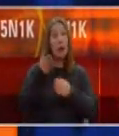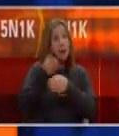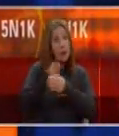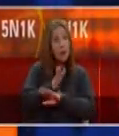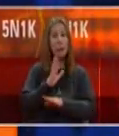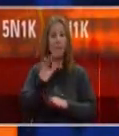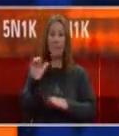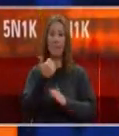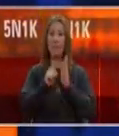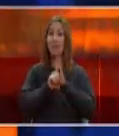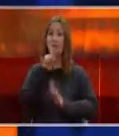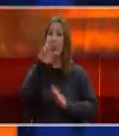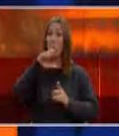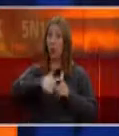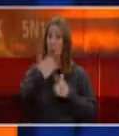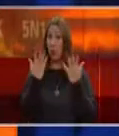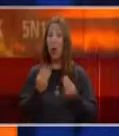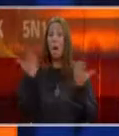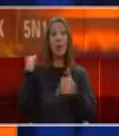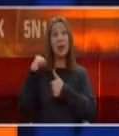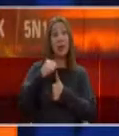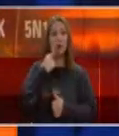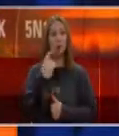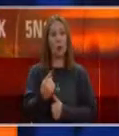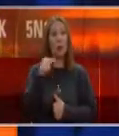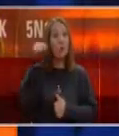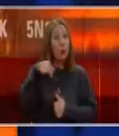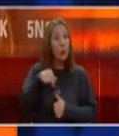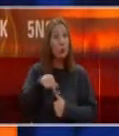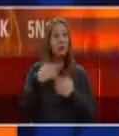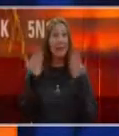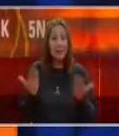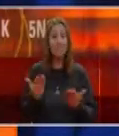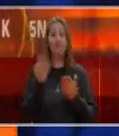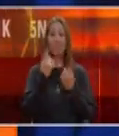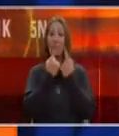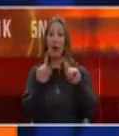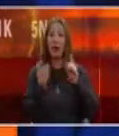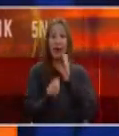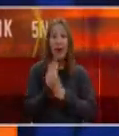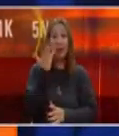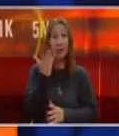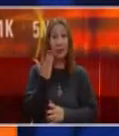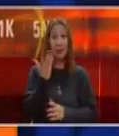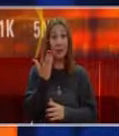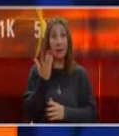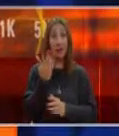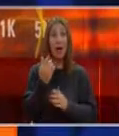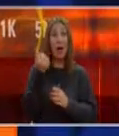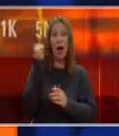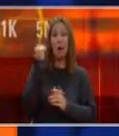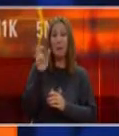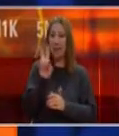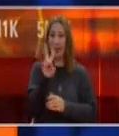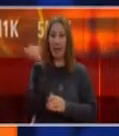Hakikaten başarılı bir proje oldu. Ama yine söylüyorum, yani bu zaten Fark Yaratanlar burada arkamda programda 20